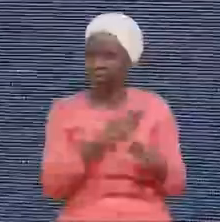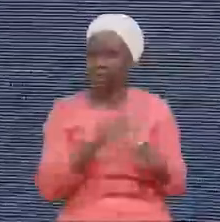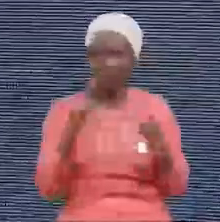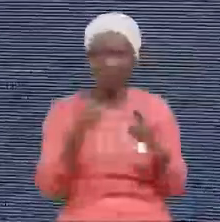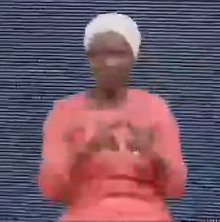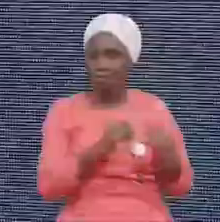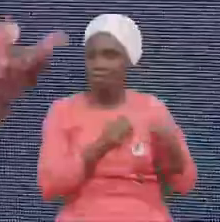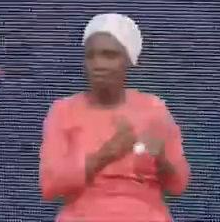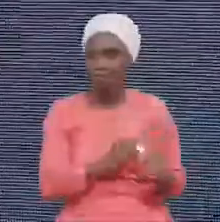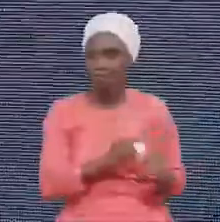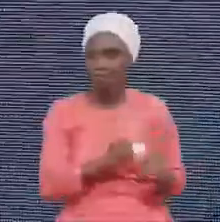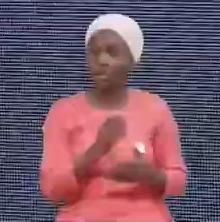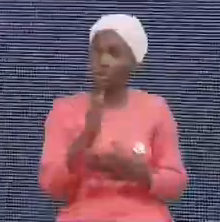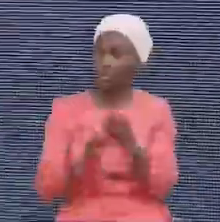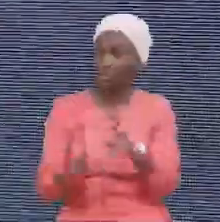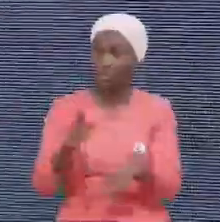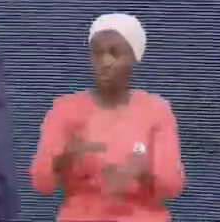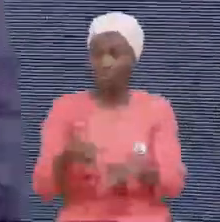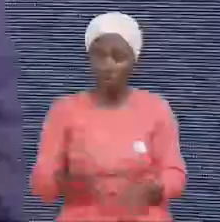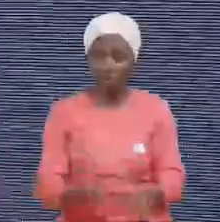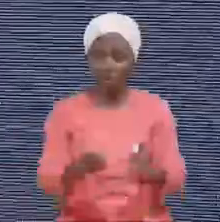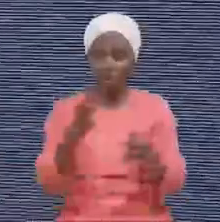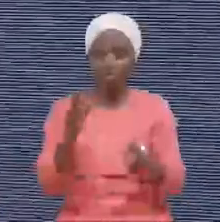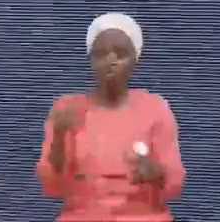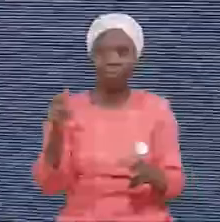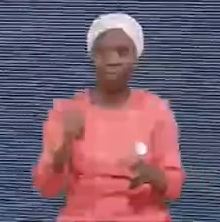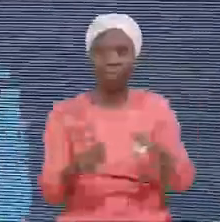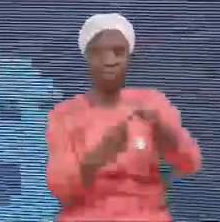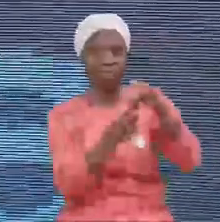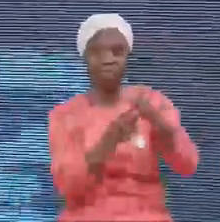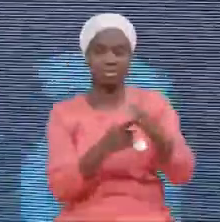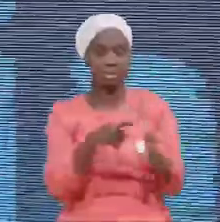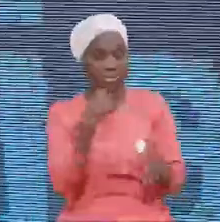Il y a des gens qui sont en route pour devenir des héros.